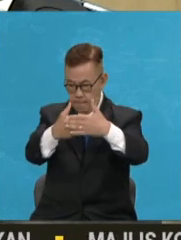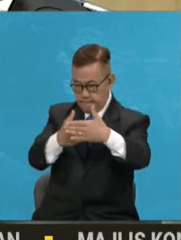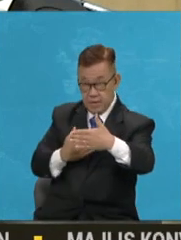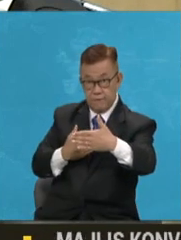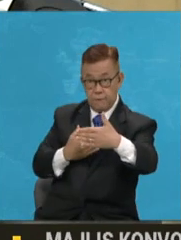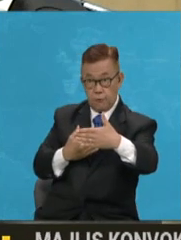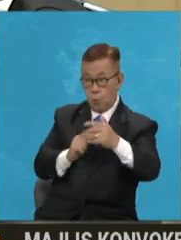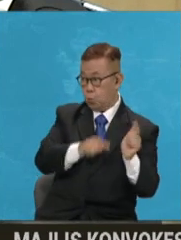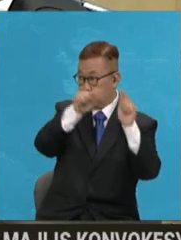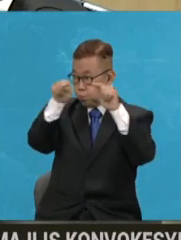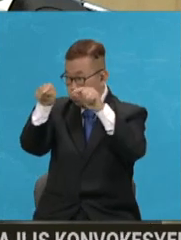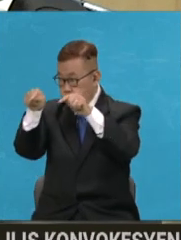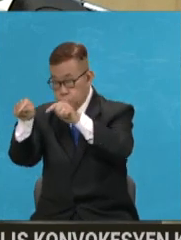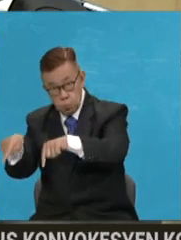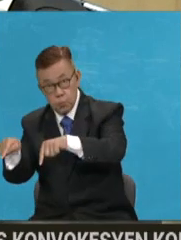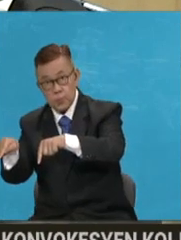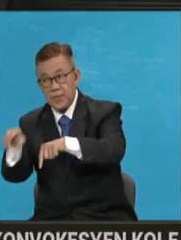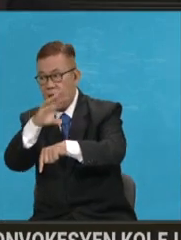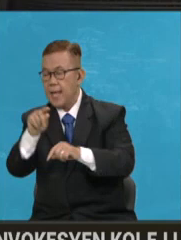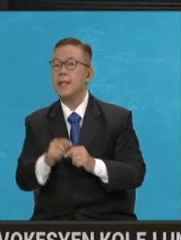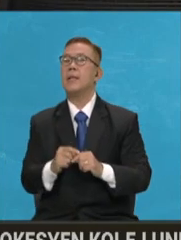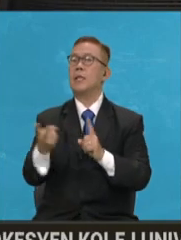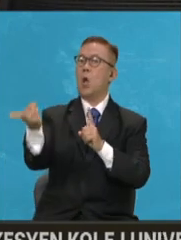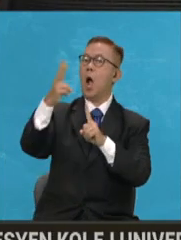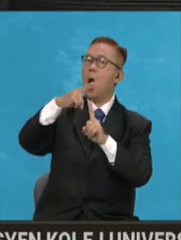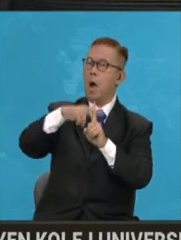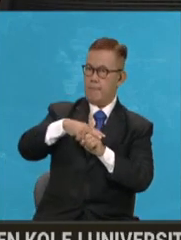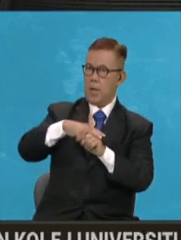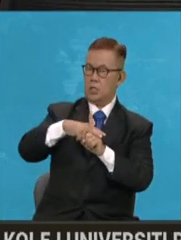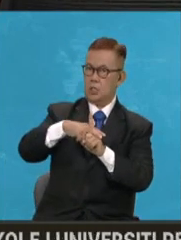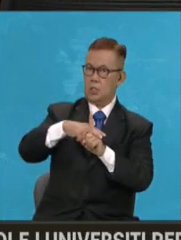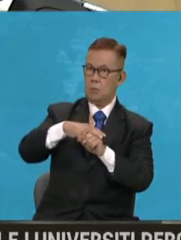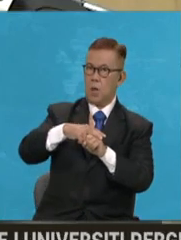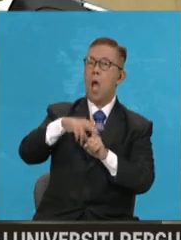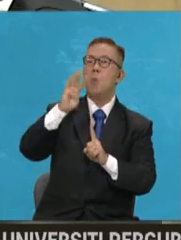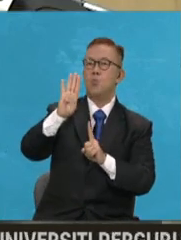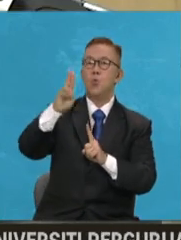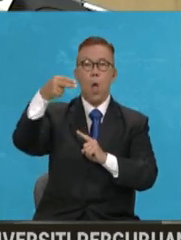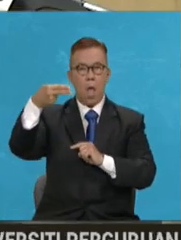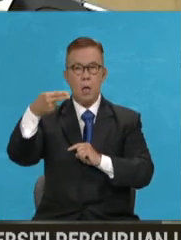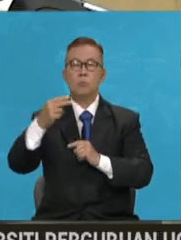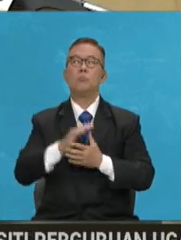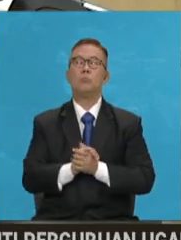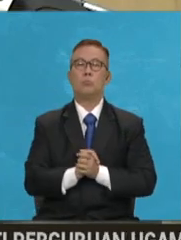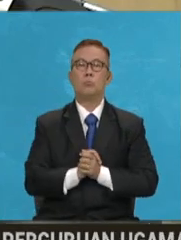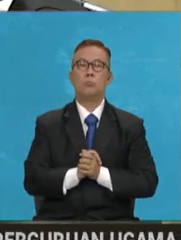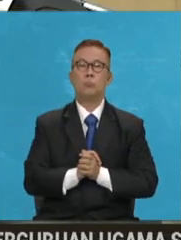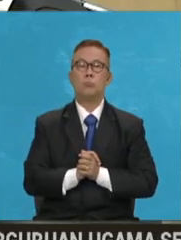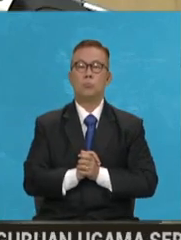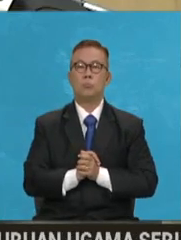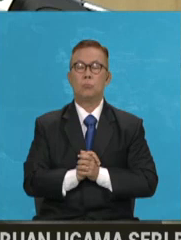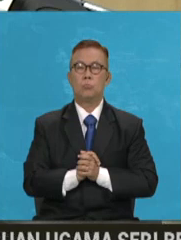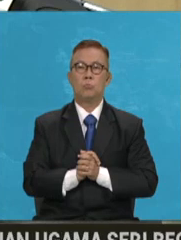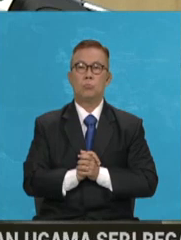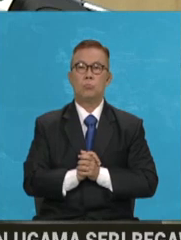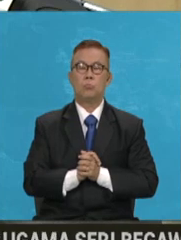majelis dan mendaftarkan keputusan ke dalam aplikasi rules Diploma